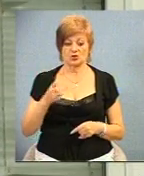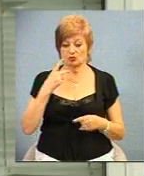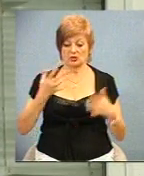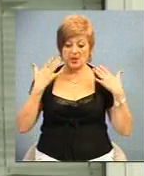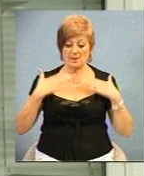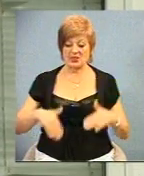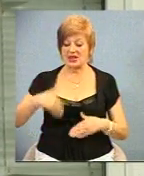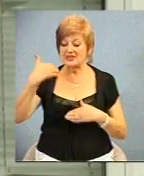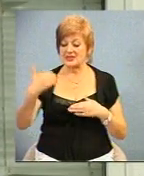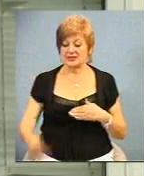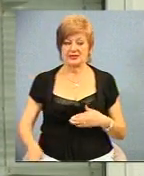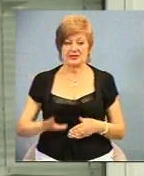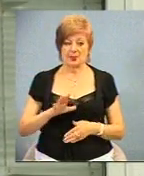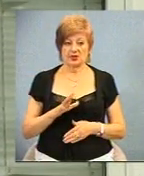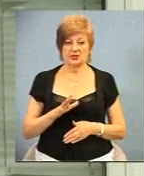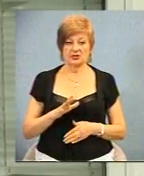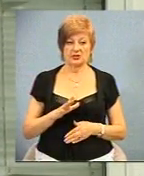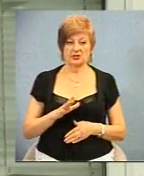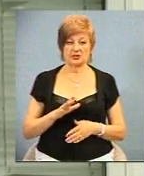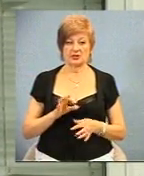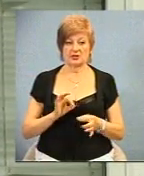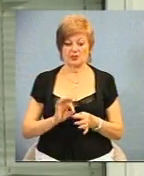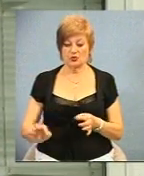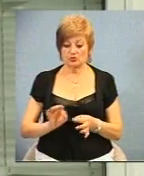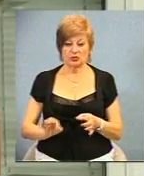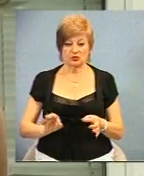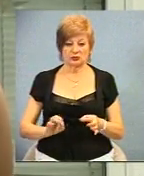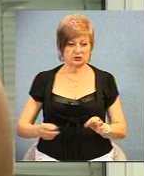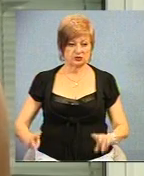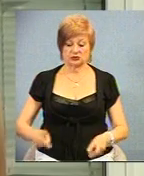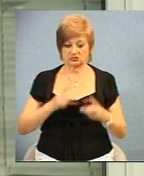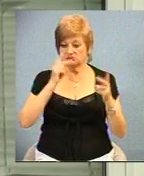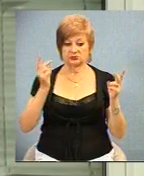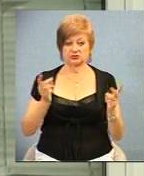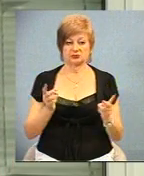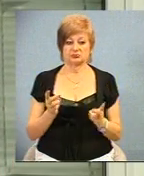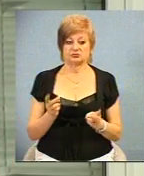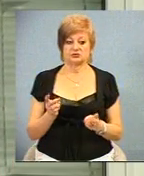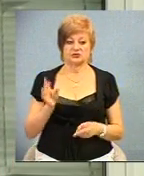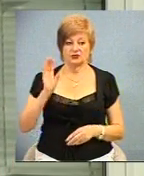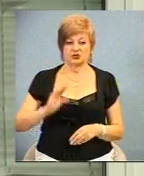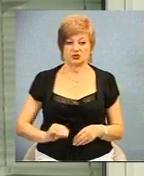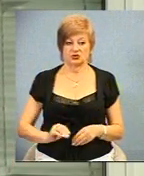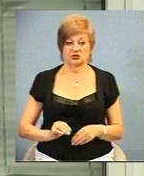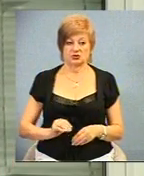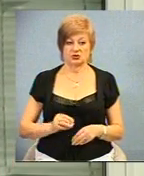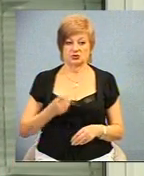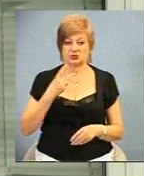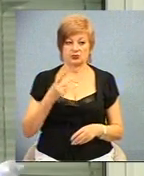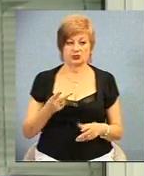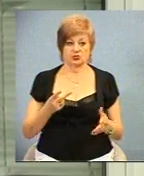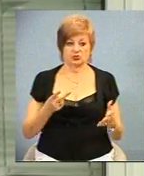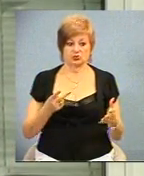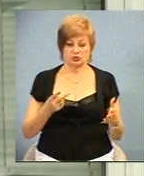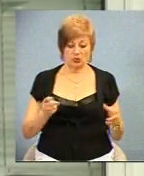на ней было длинное, но она подпаливала, и она на него попала, это все огонь. И она, я смотрю на нее,